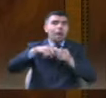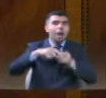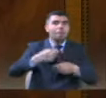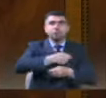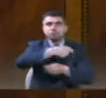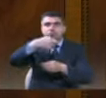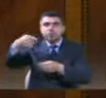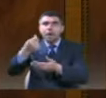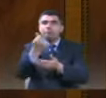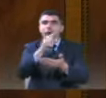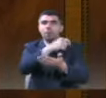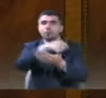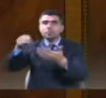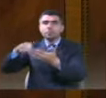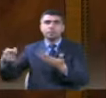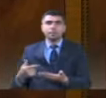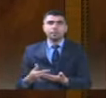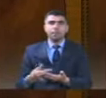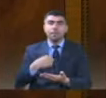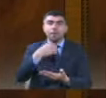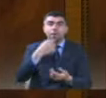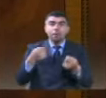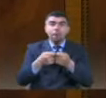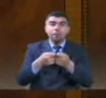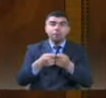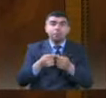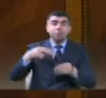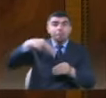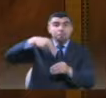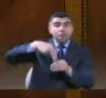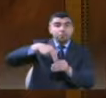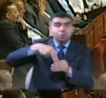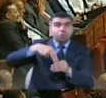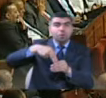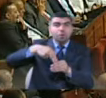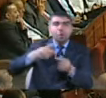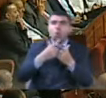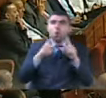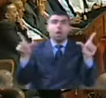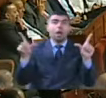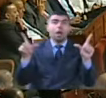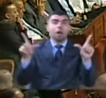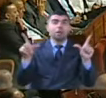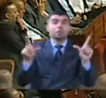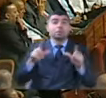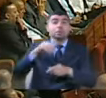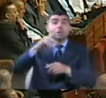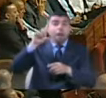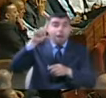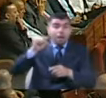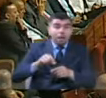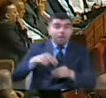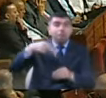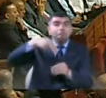العمال. اسي طار راه حنا حررنا ليزيدرو كاربور، راه ملي نقص البترول